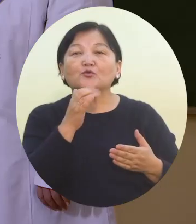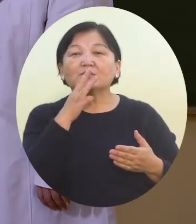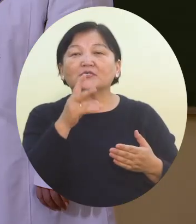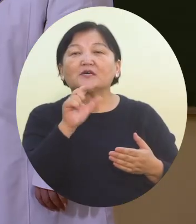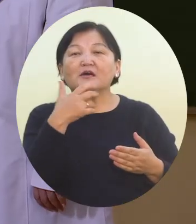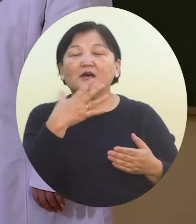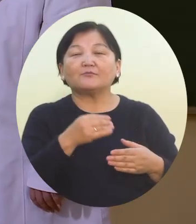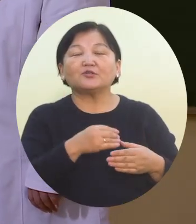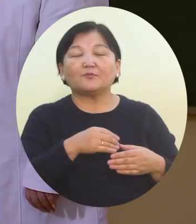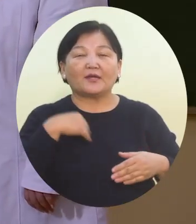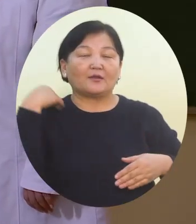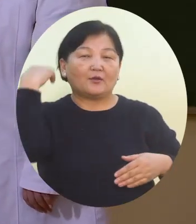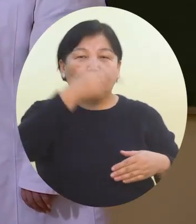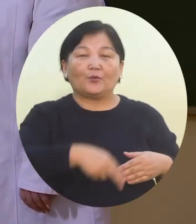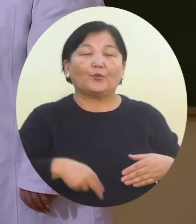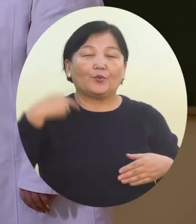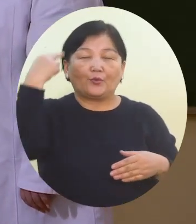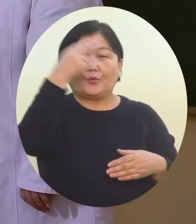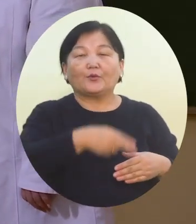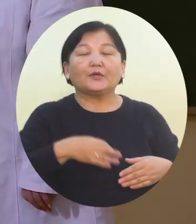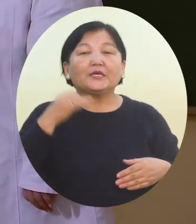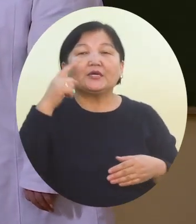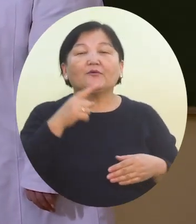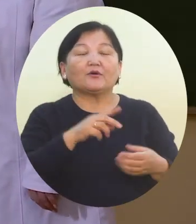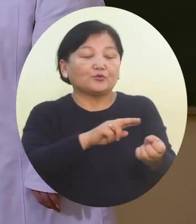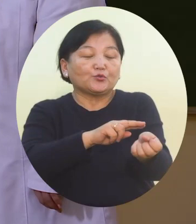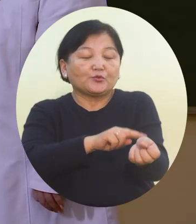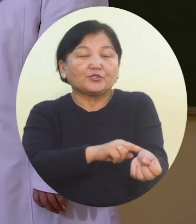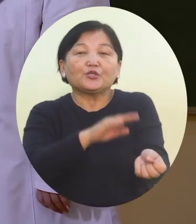цохилт бас нэмэгддгээ.